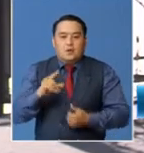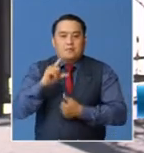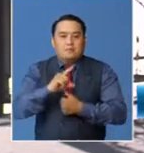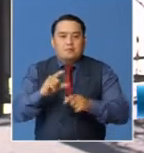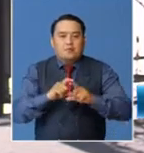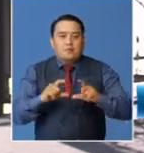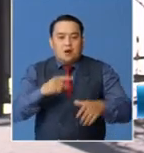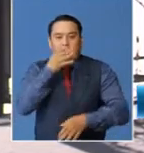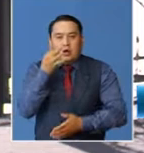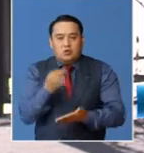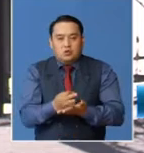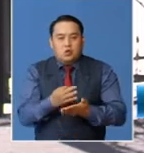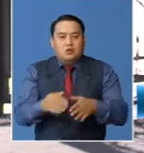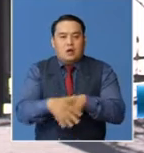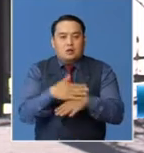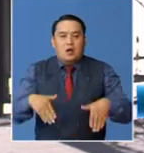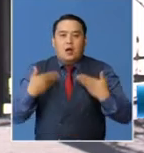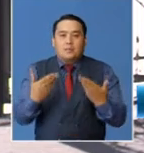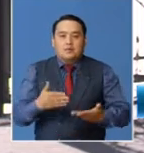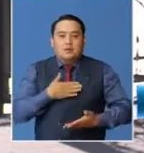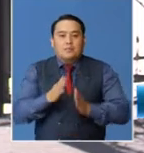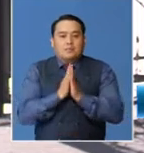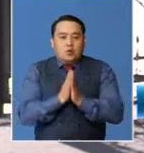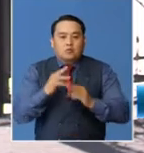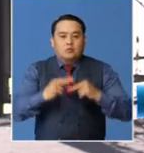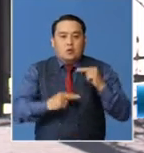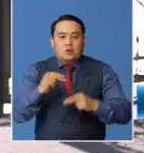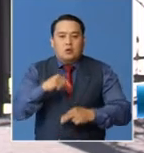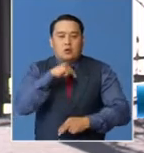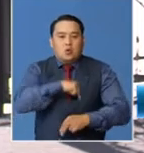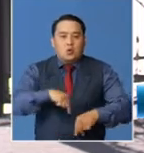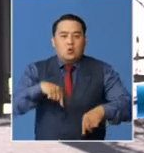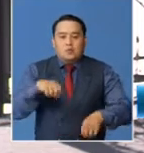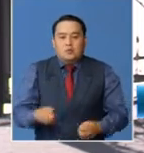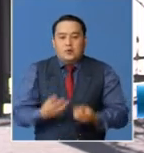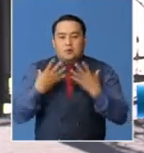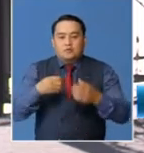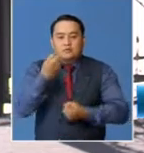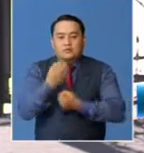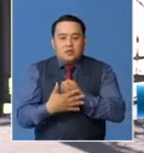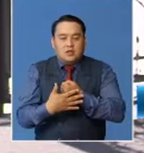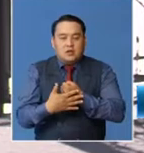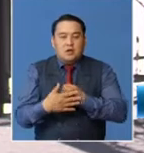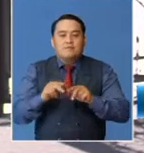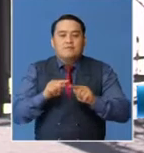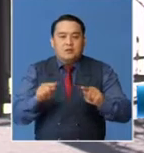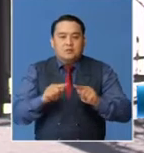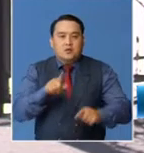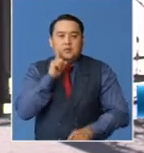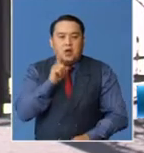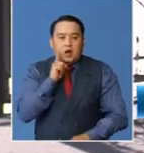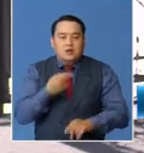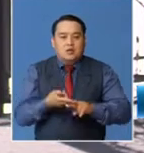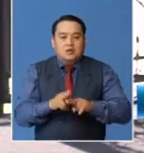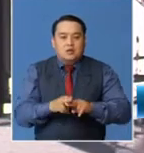На отчете акима района население обратилось ко мне с просьбой построить духовный и культурно-просветительский центр для воспитания молодежи.